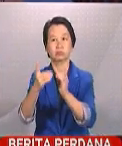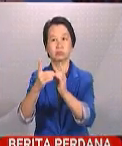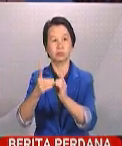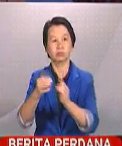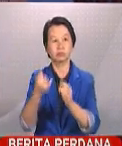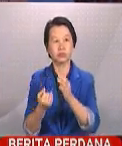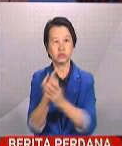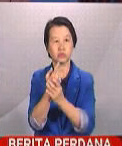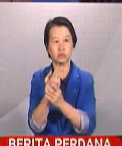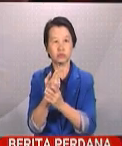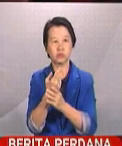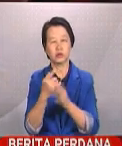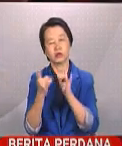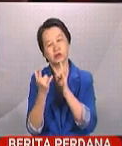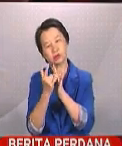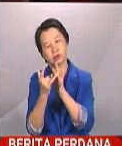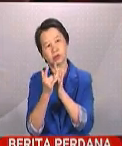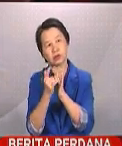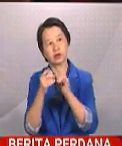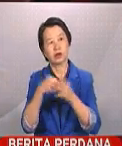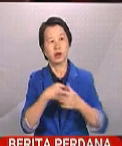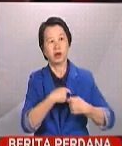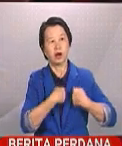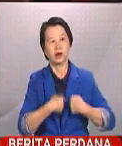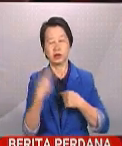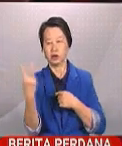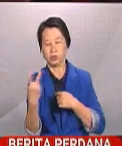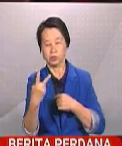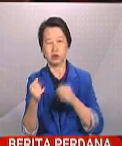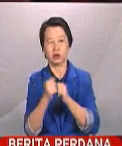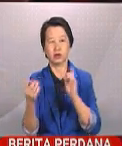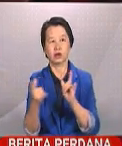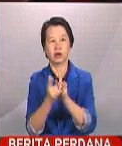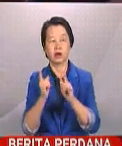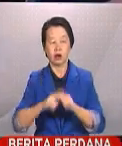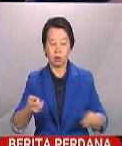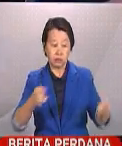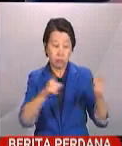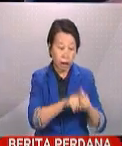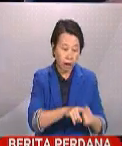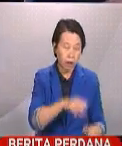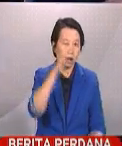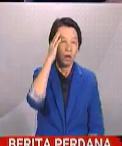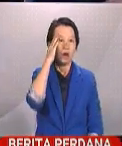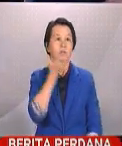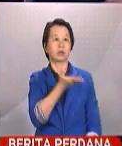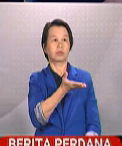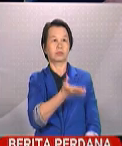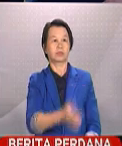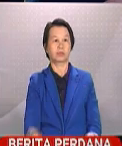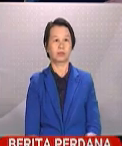ditunjukkan menimbulkan bibit-bibit cinta dalam hati kedua mereka, namun berlaku tragedi yang tak disangka.